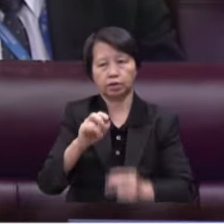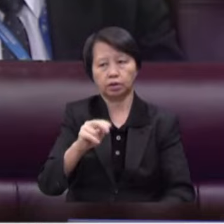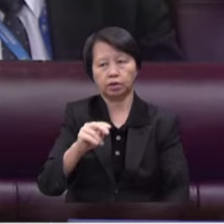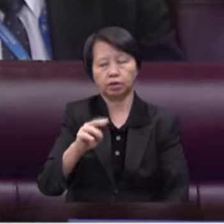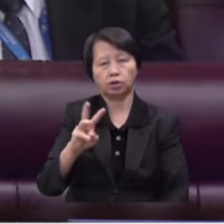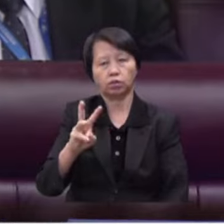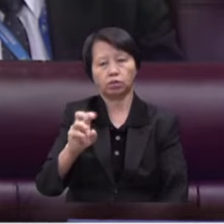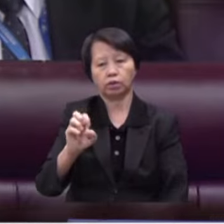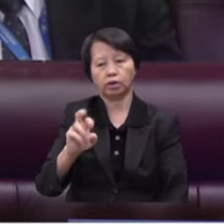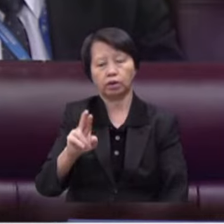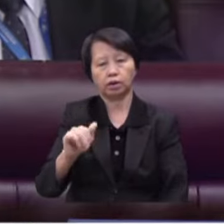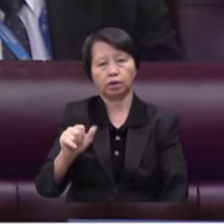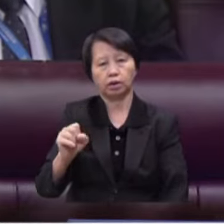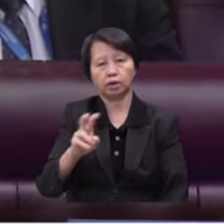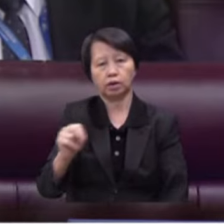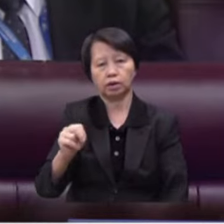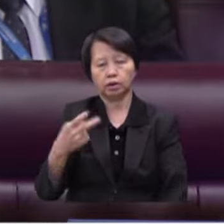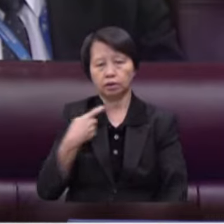kita